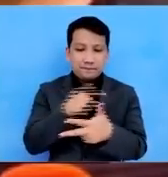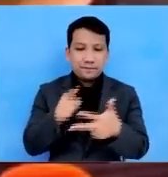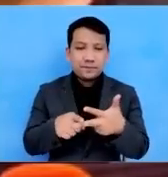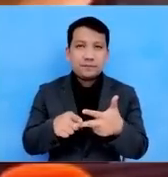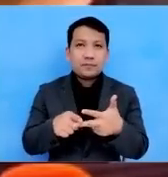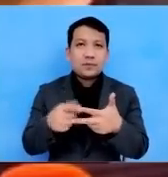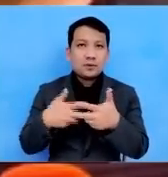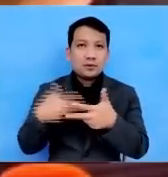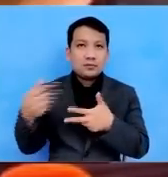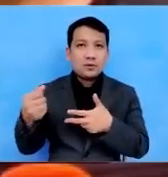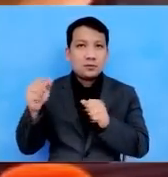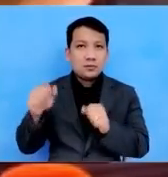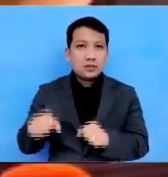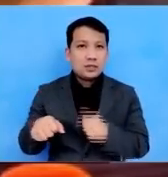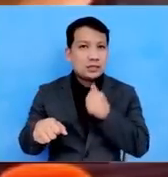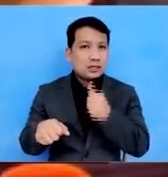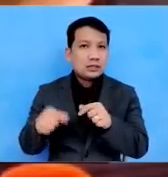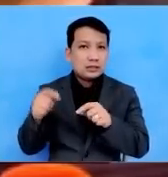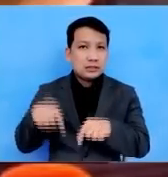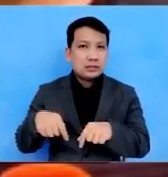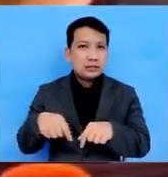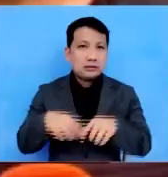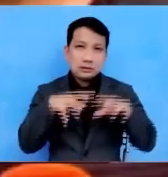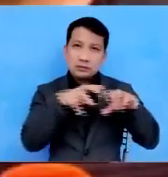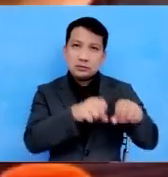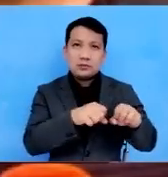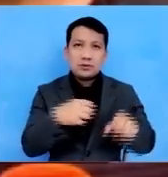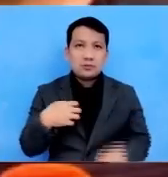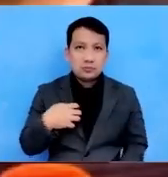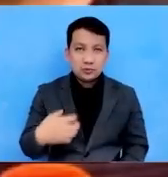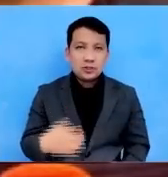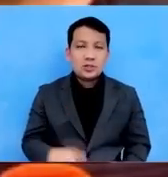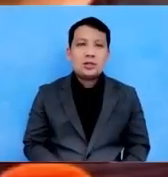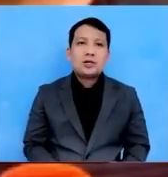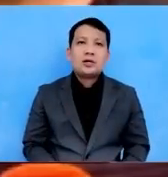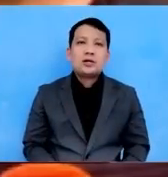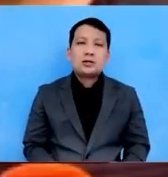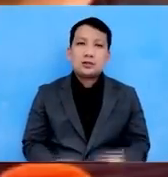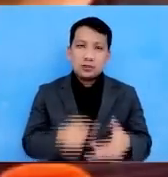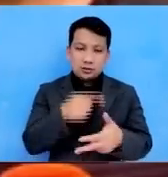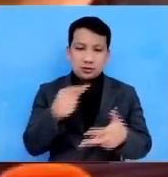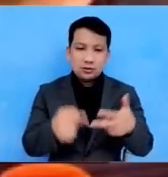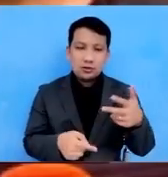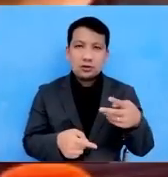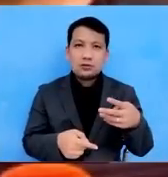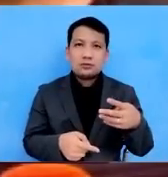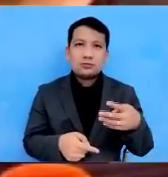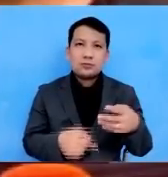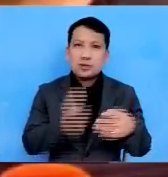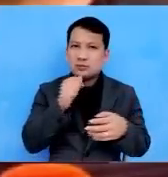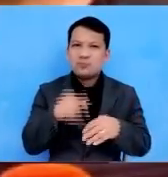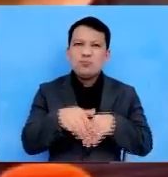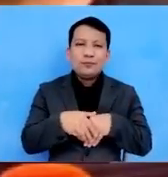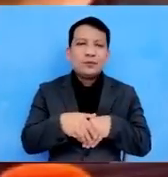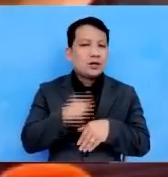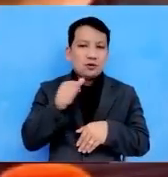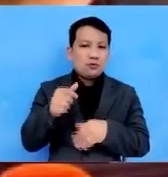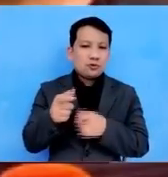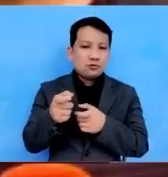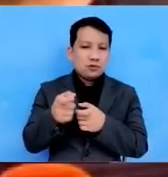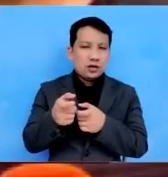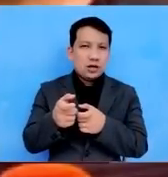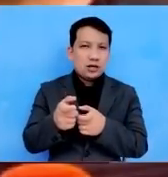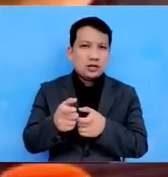rin natapit ng pulis. Ano? So if yung mga loose ends, I don't want to preempt what the DOJ will be